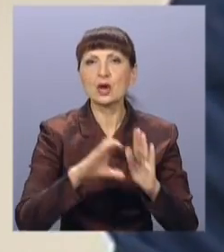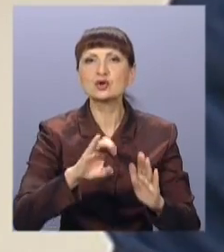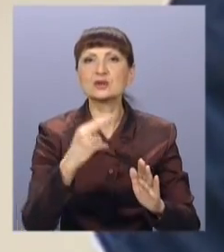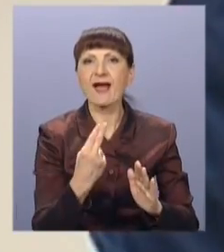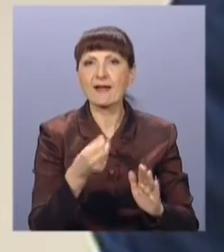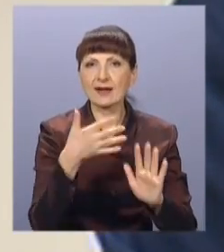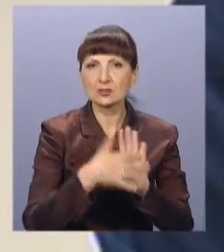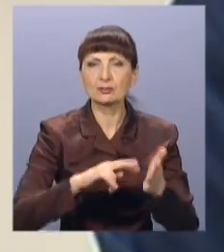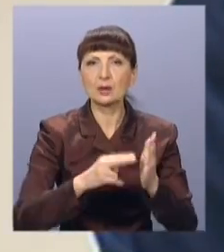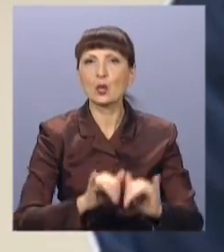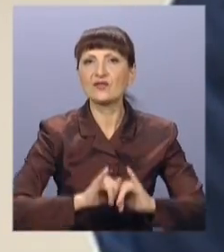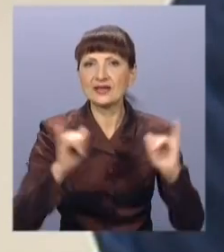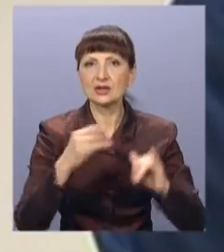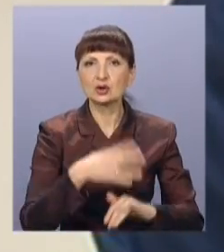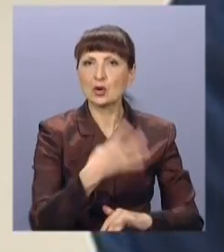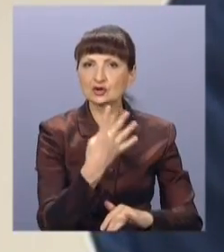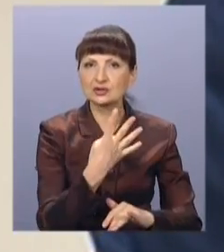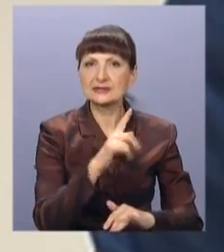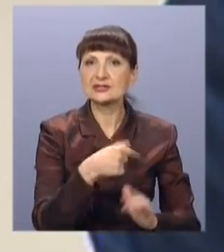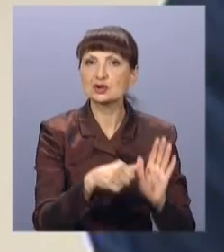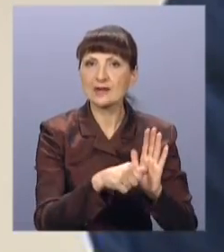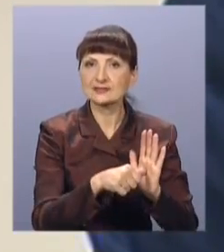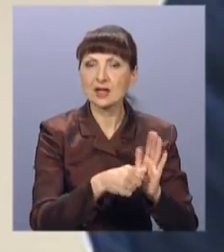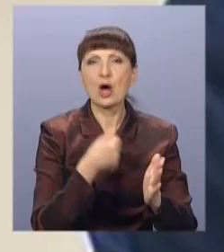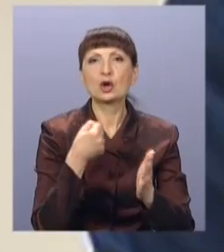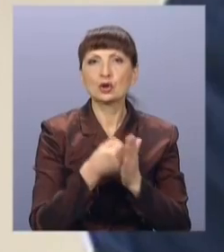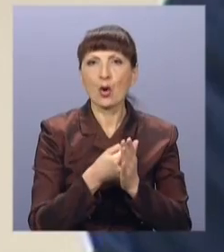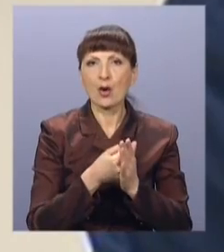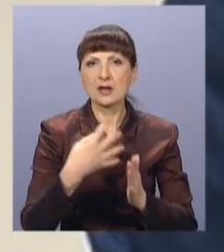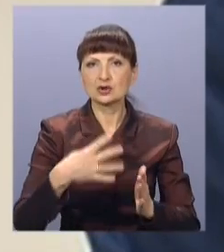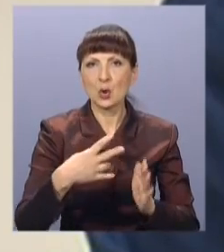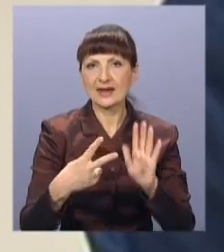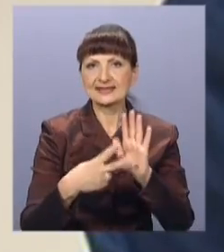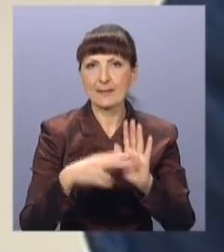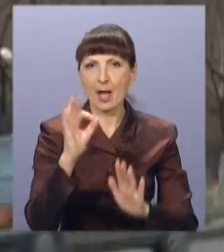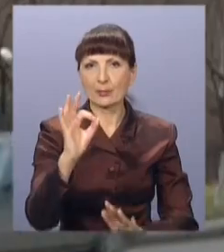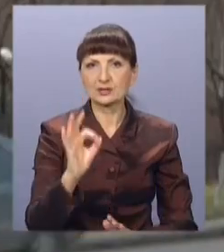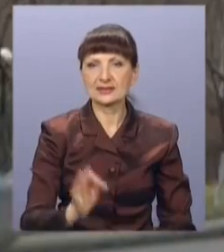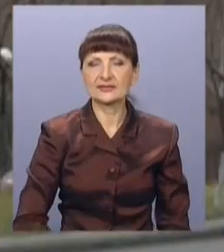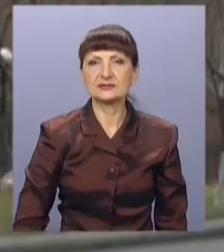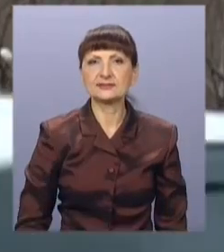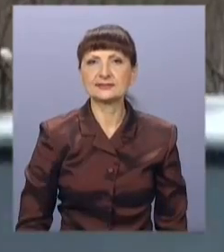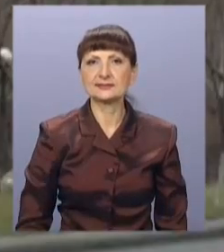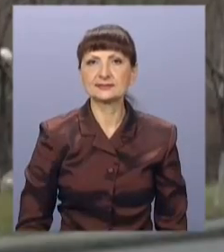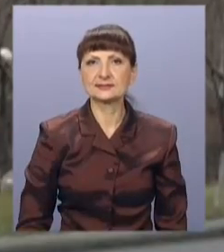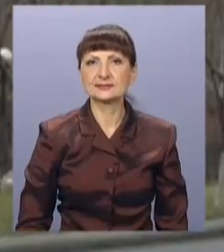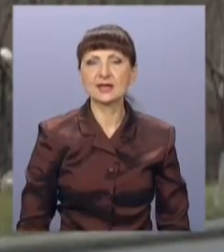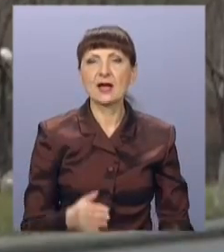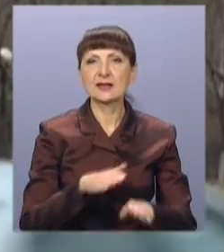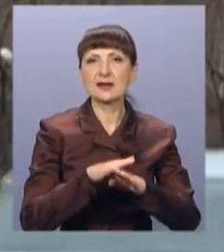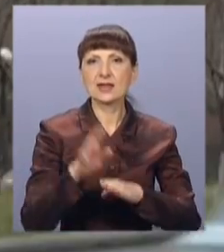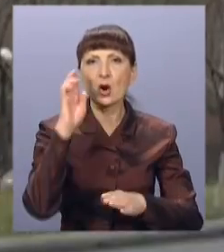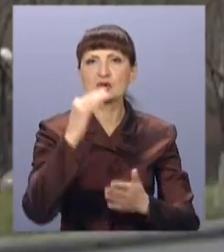расходов планируется увеличить с 44,6% до 47%. На